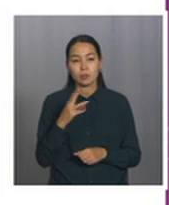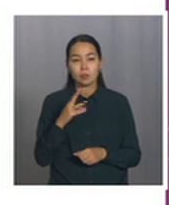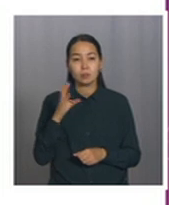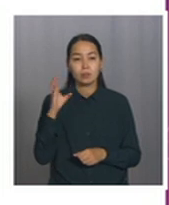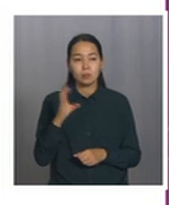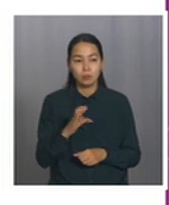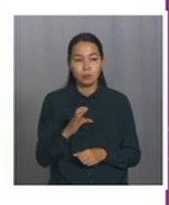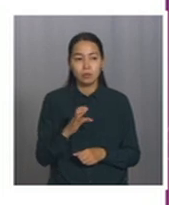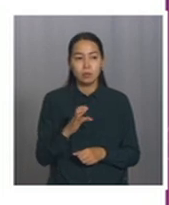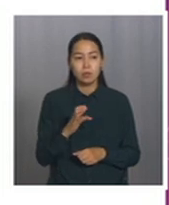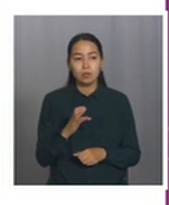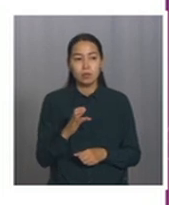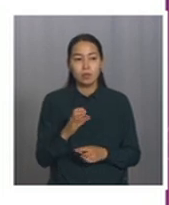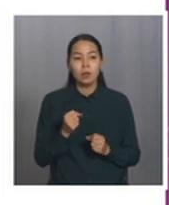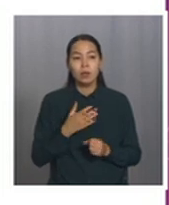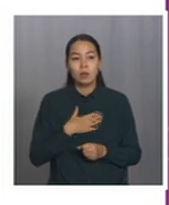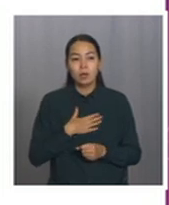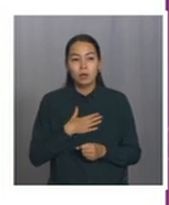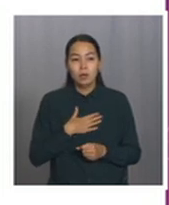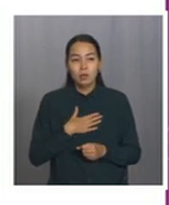секунд. Ал бізге